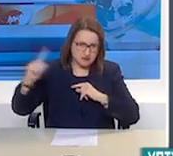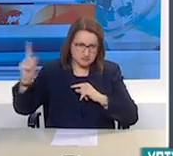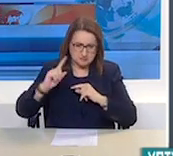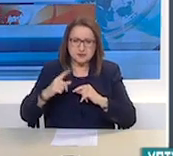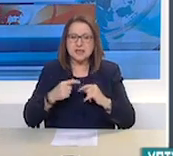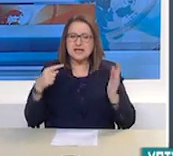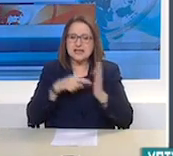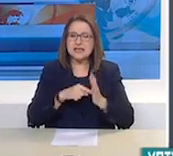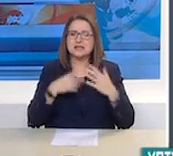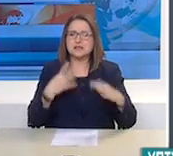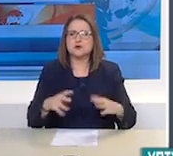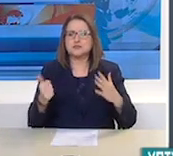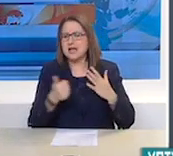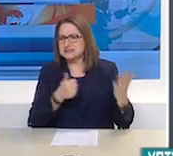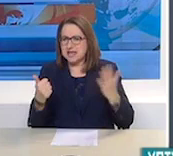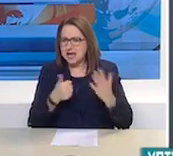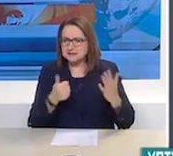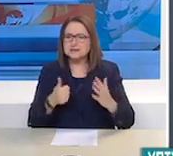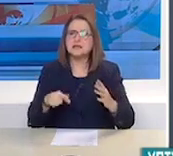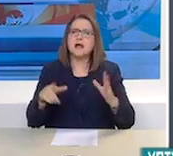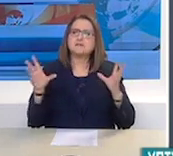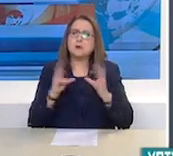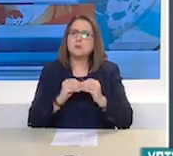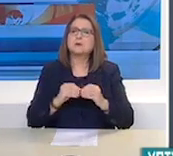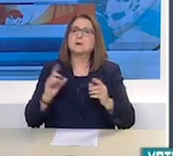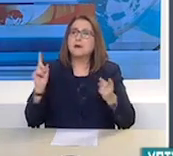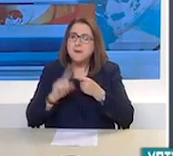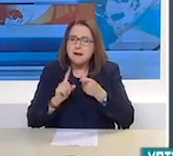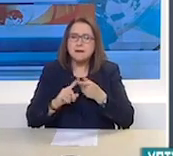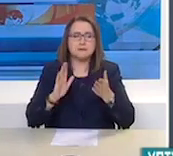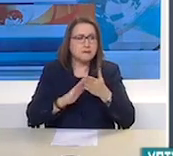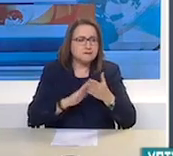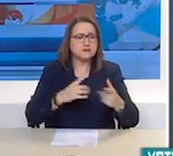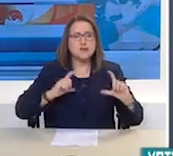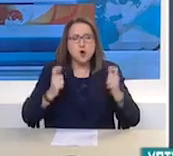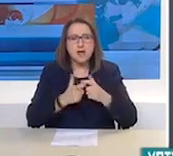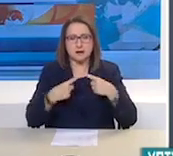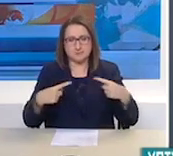1.466 κρούσματα, δηλαδή το 51,7% είναι σχετιζόμενα με ήδη γνωστό κρούσμα.